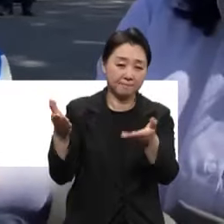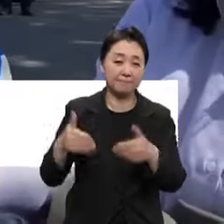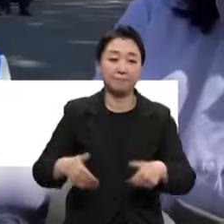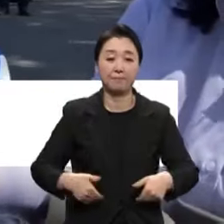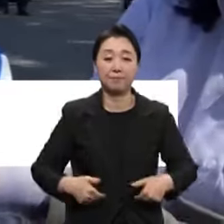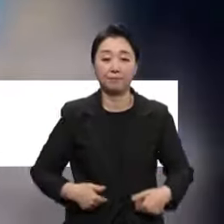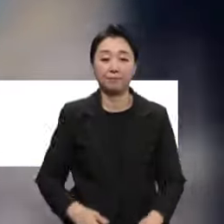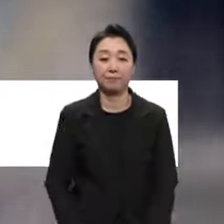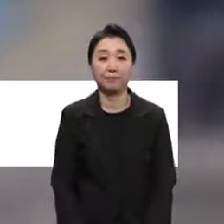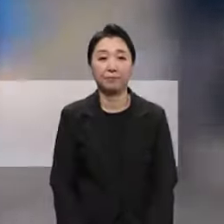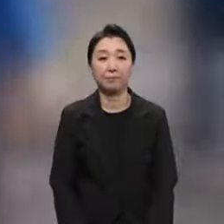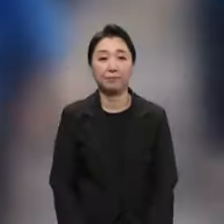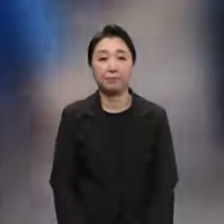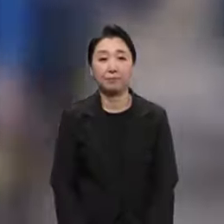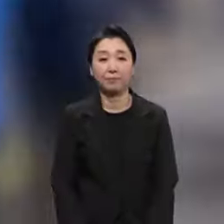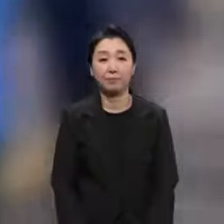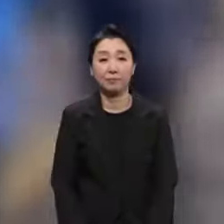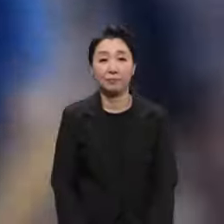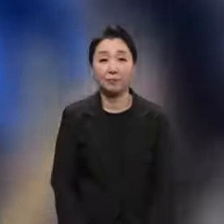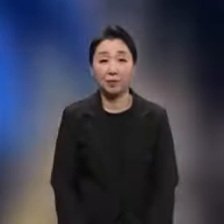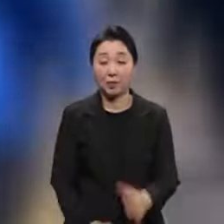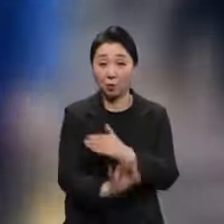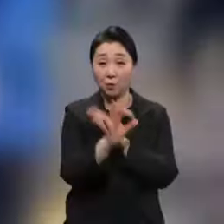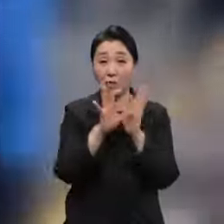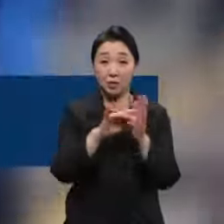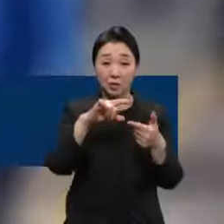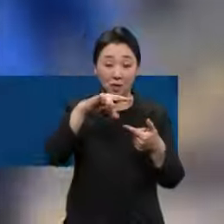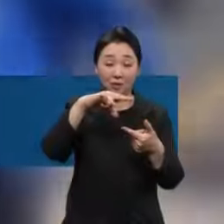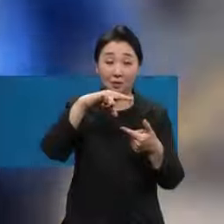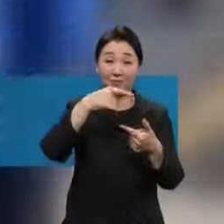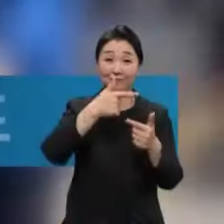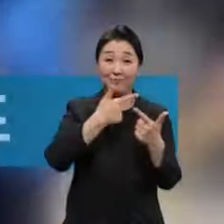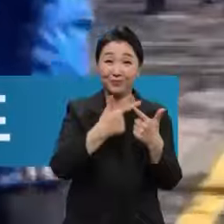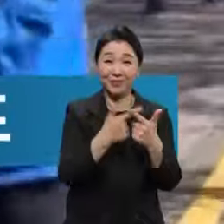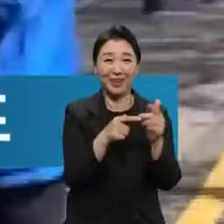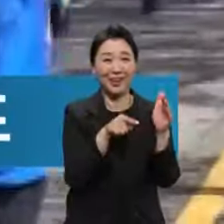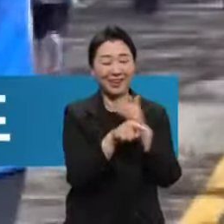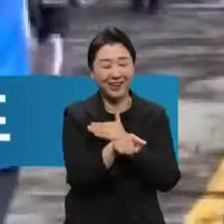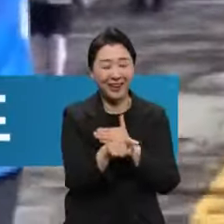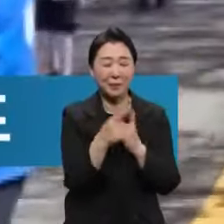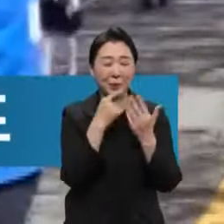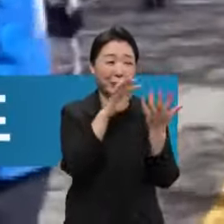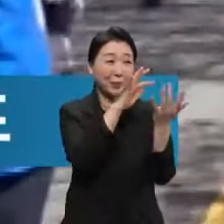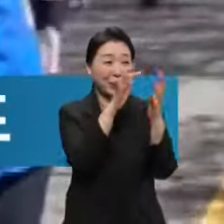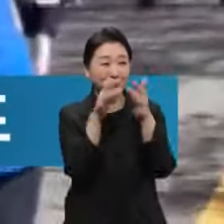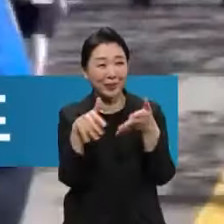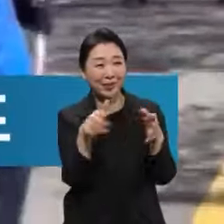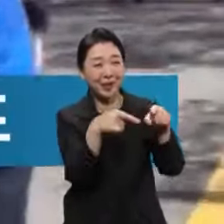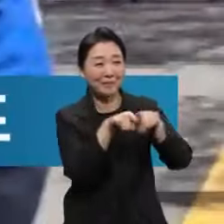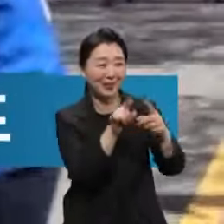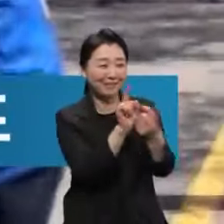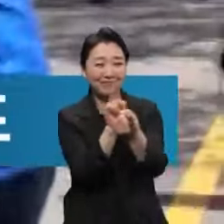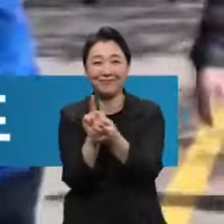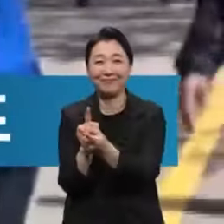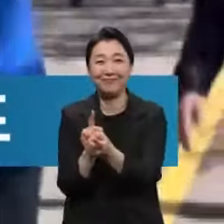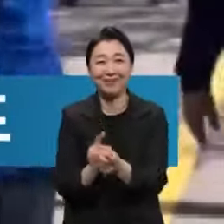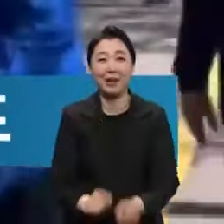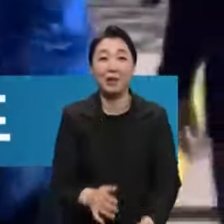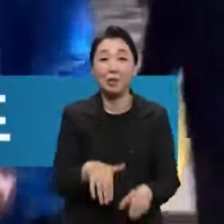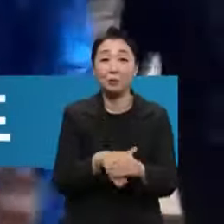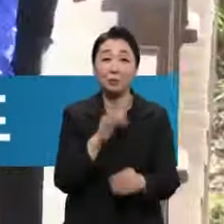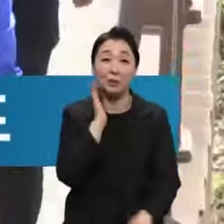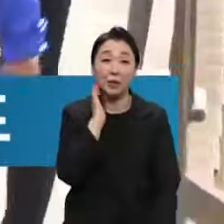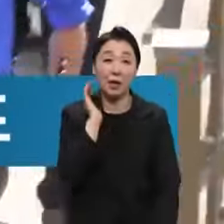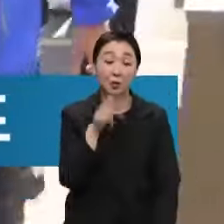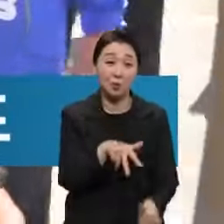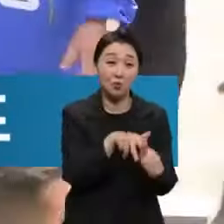것 같습니다. 이날 오전에는 부산 사상구를 방문해 벚꽃길을 걸으며 시민들과 만나기도 했습니다. 문 전 대통령이